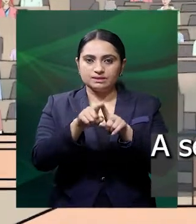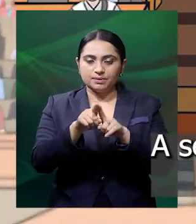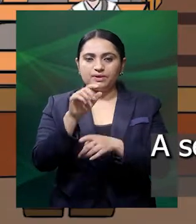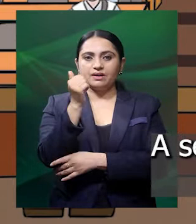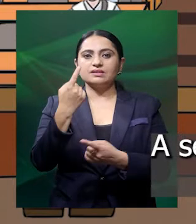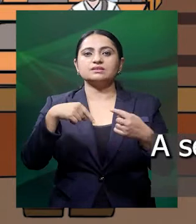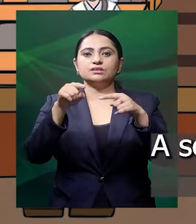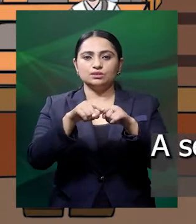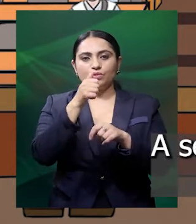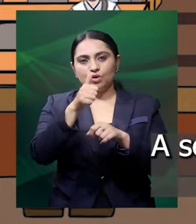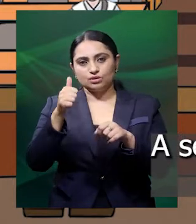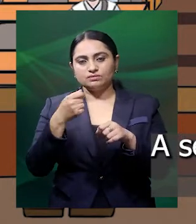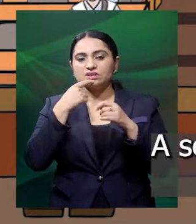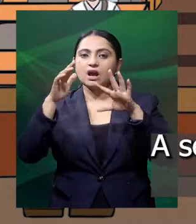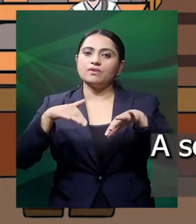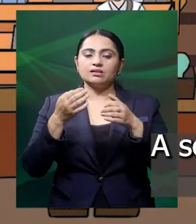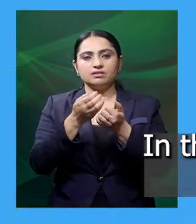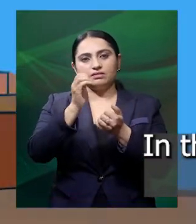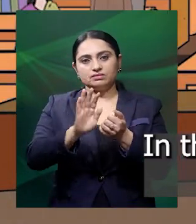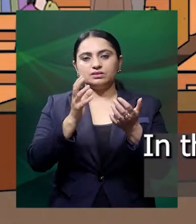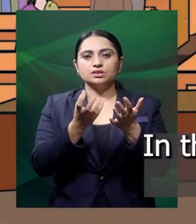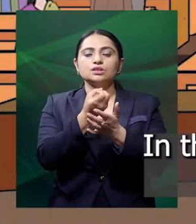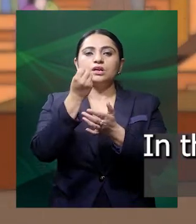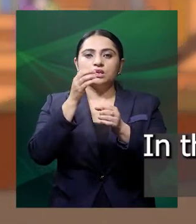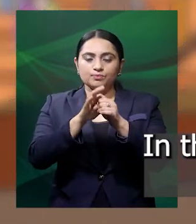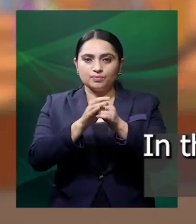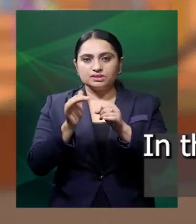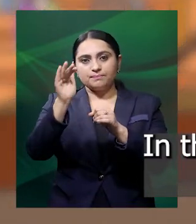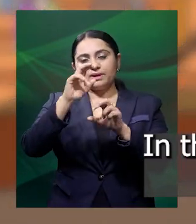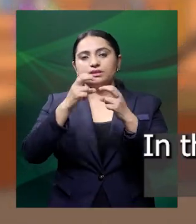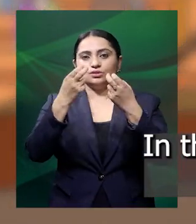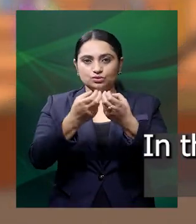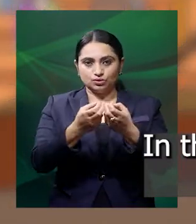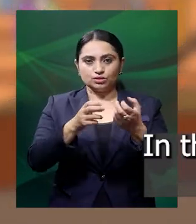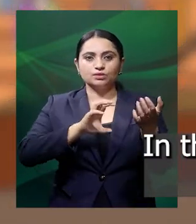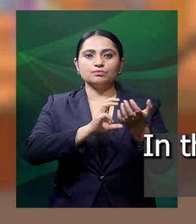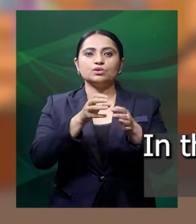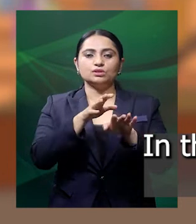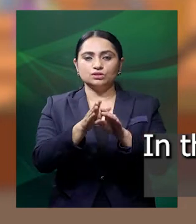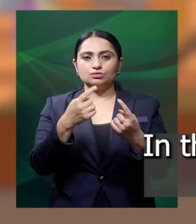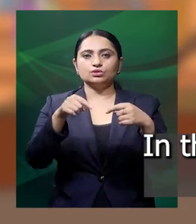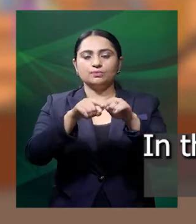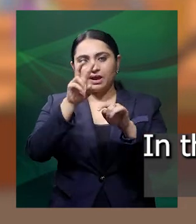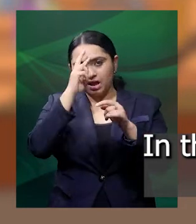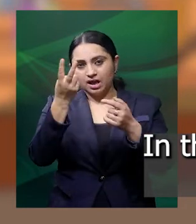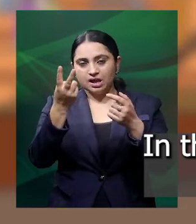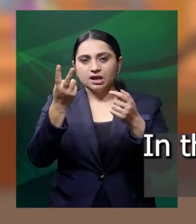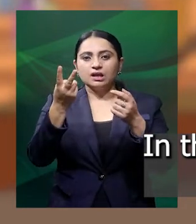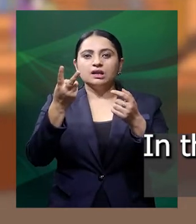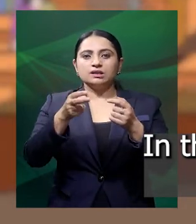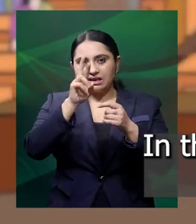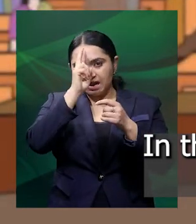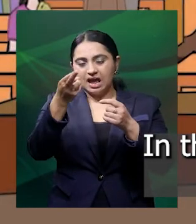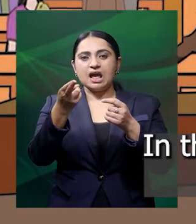अवस्थामा पनि राष्ट्रिय सभाको अधिवेशन आह्वान हुन सक्छ। संघीय व्यवस्थामा माथिल्लो सदन प्रदेशहरूको सभा अर्थात् काउन्सिल